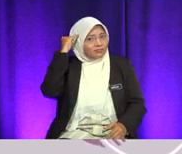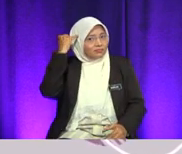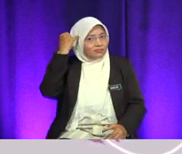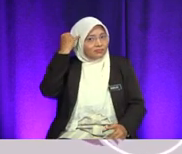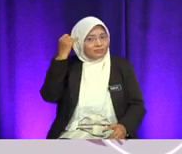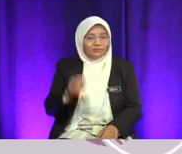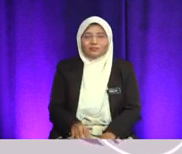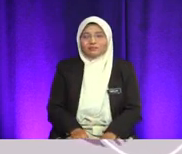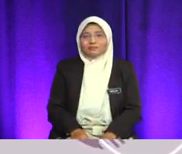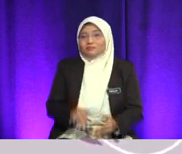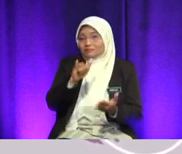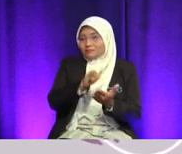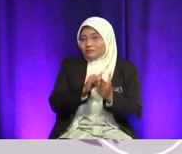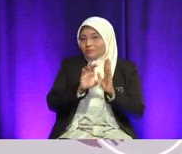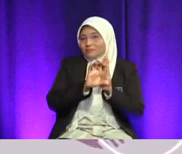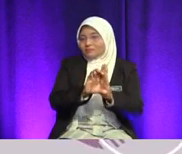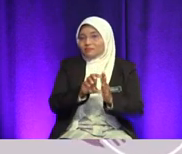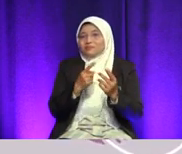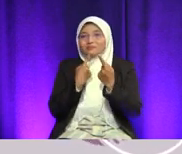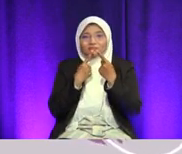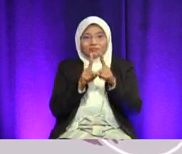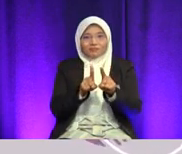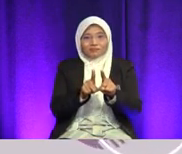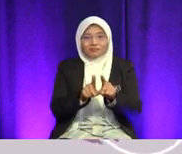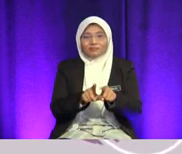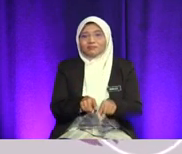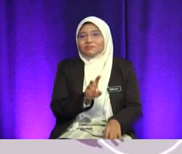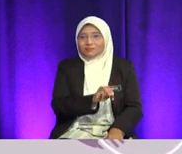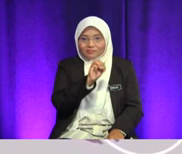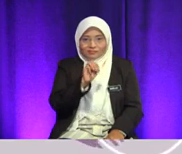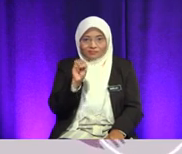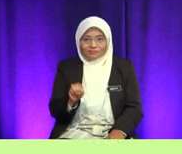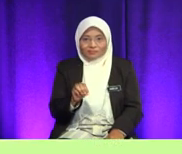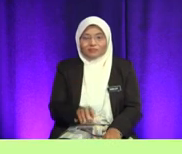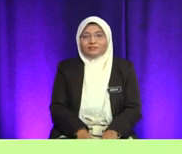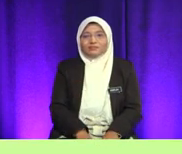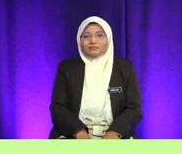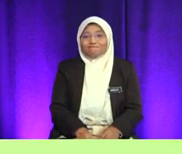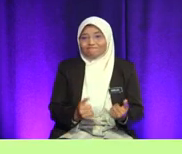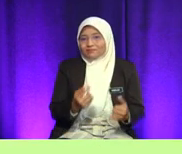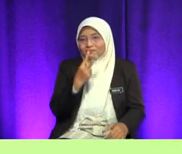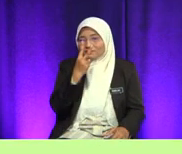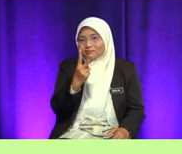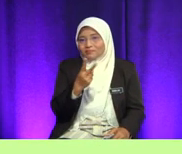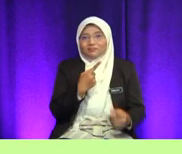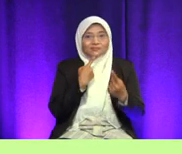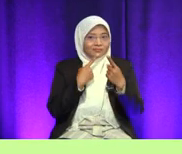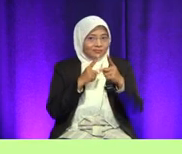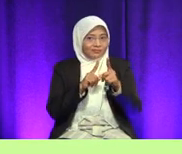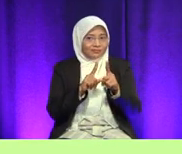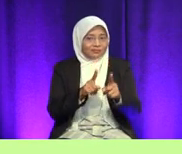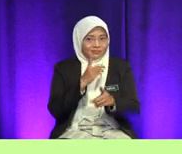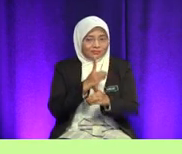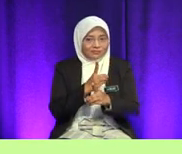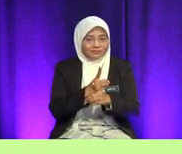jawaban Fatimah kita tengok contoh jawaban Oke cadangan saya untuk